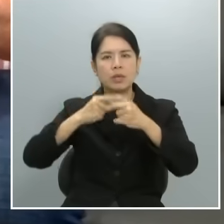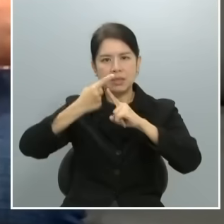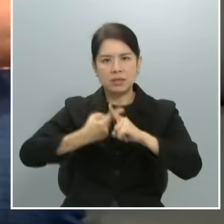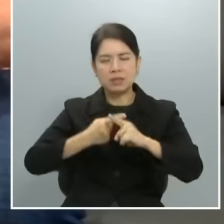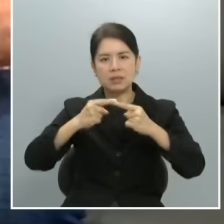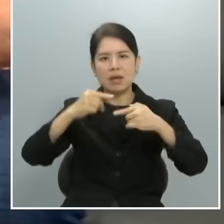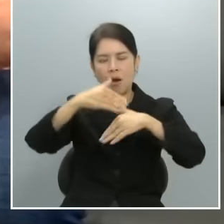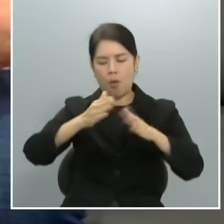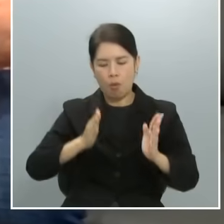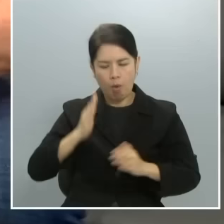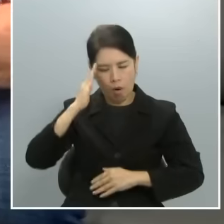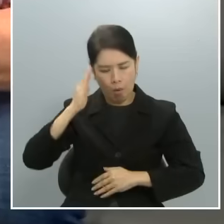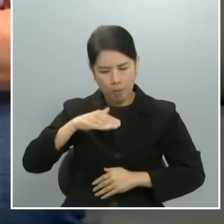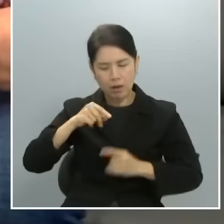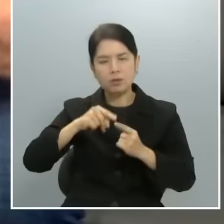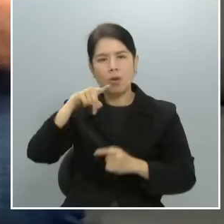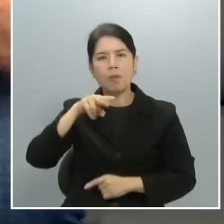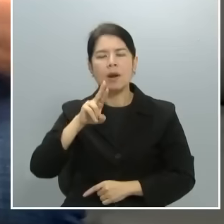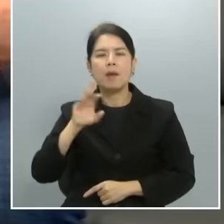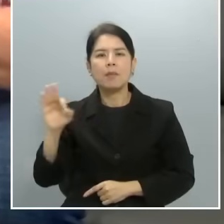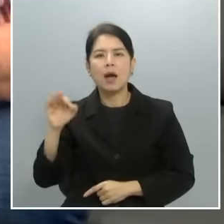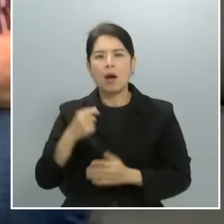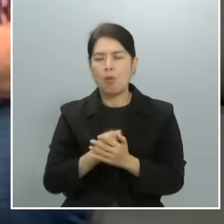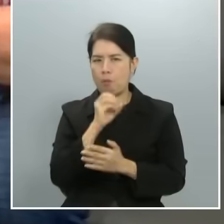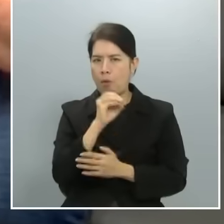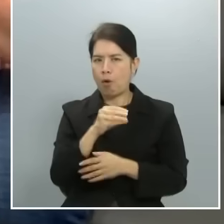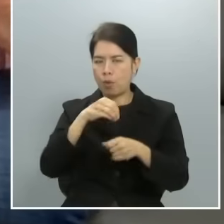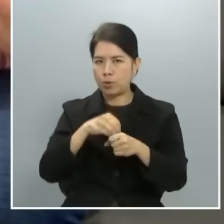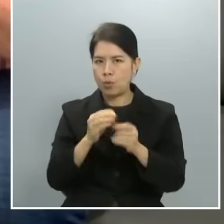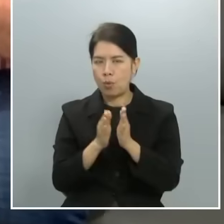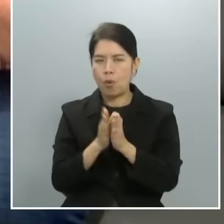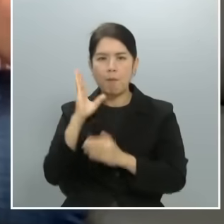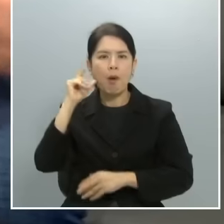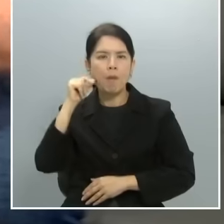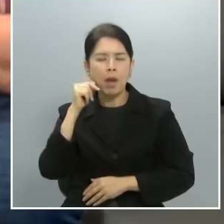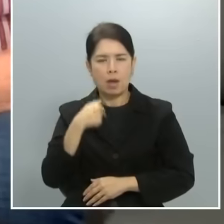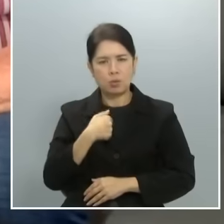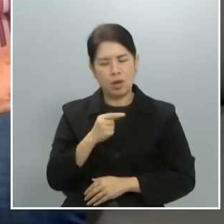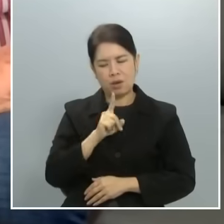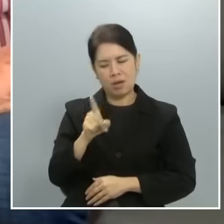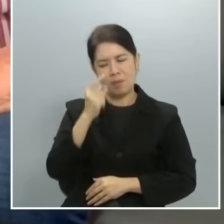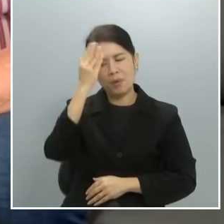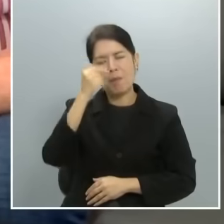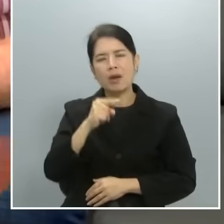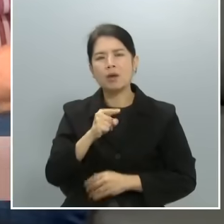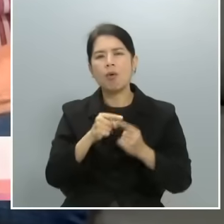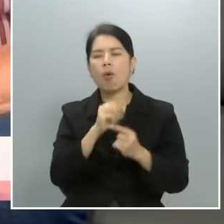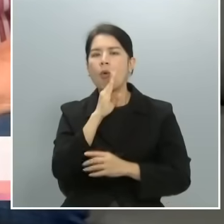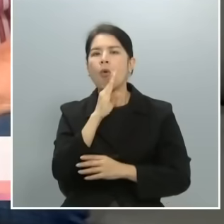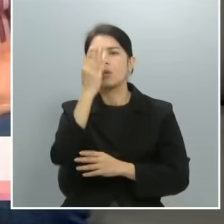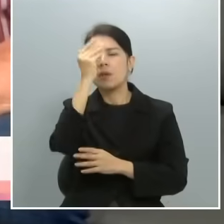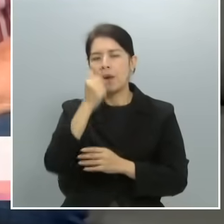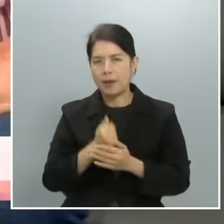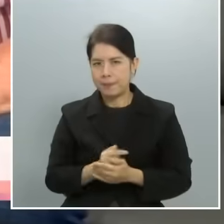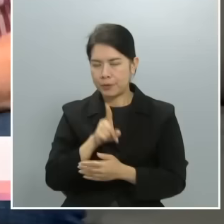ที่บอกกับตนว่าอยู่กับพ่ออยู่กับแม่ก็เลยถามว่าแล้วมาโกหกทำไมตอนนั้นตนเองโกรธมากก็เค้นถ